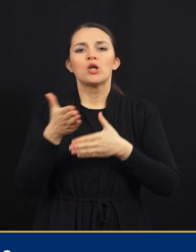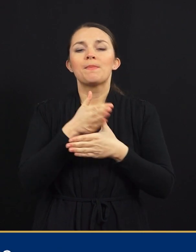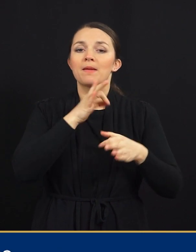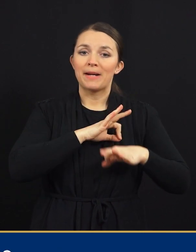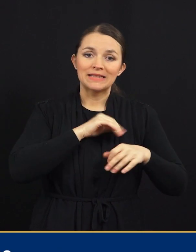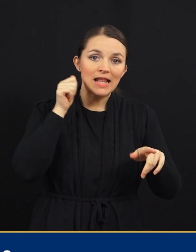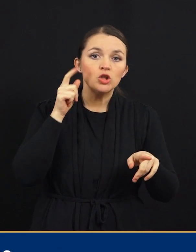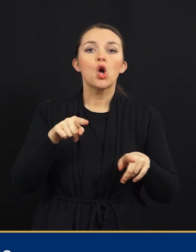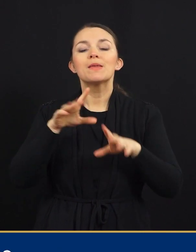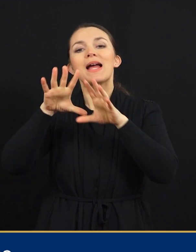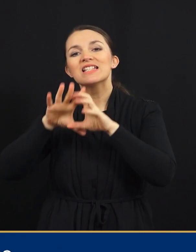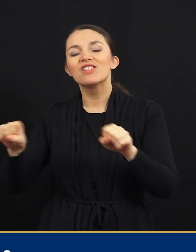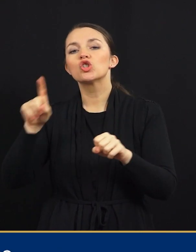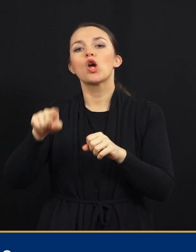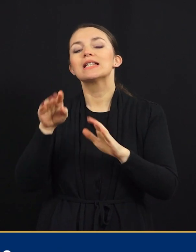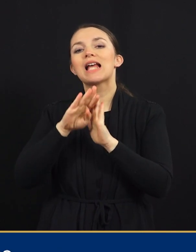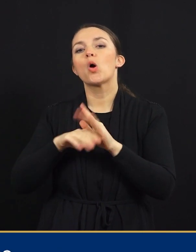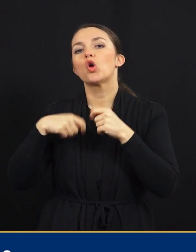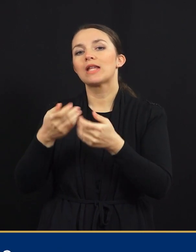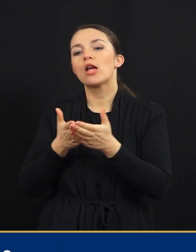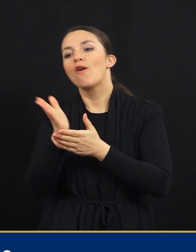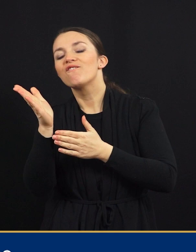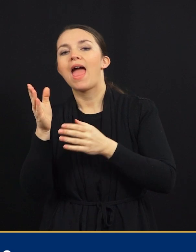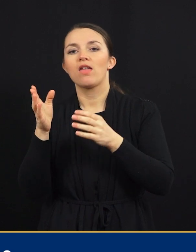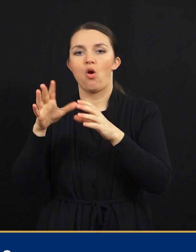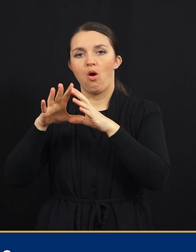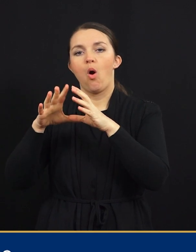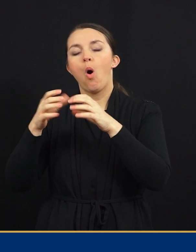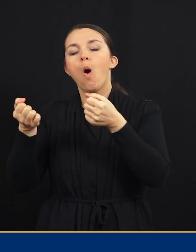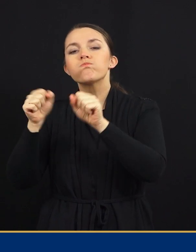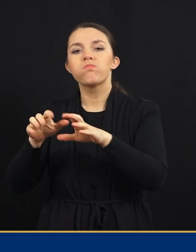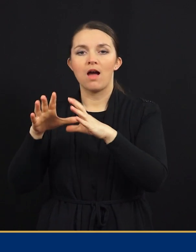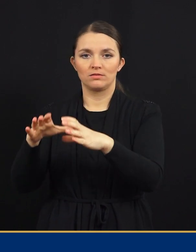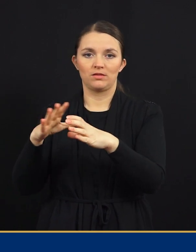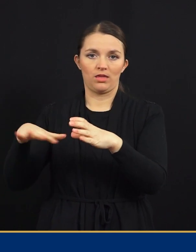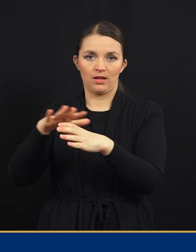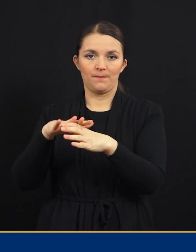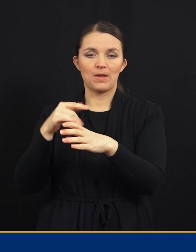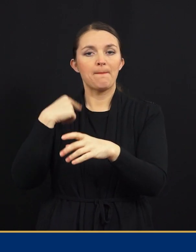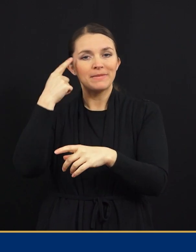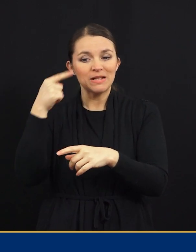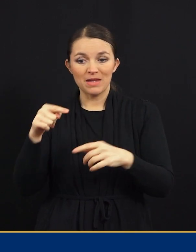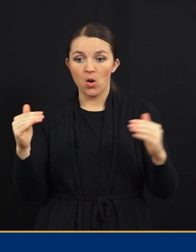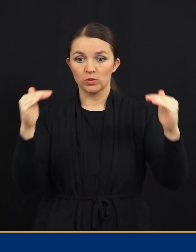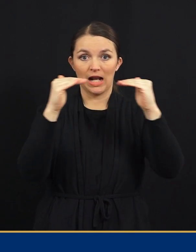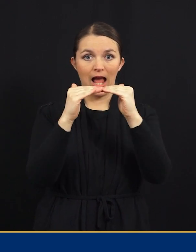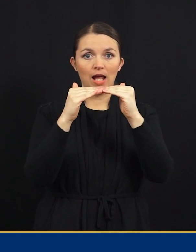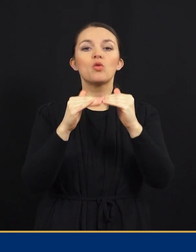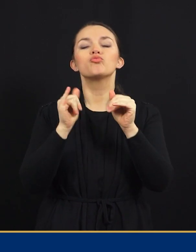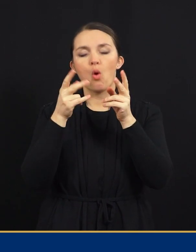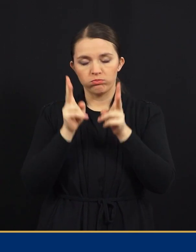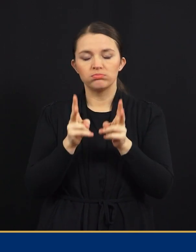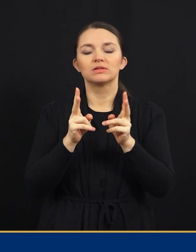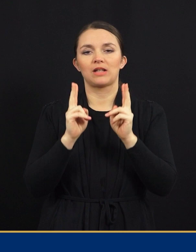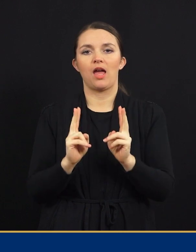predsednico ter izvršno in zakonodajno vejo oblasti. Menim, da ta usklajenost